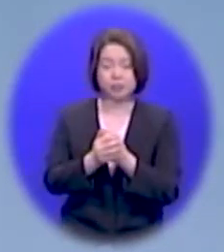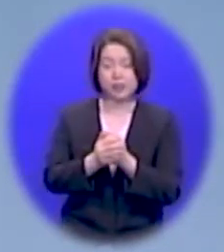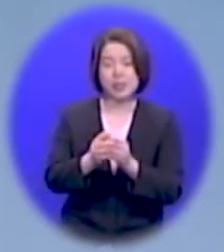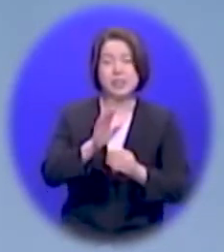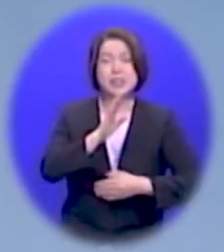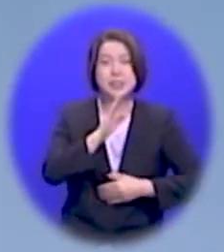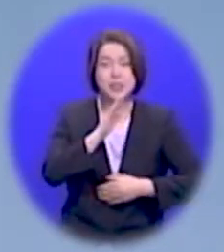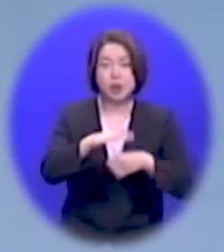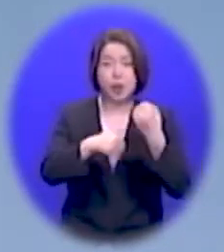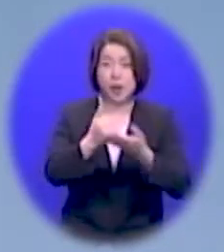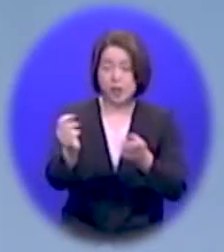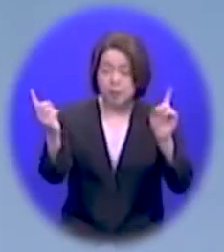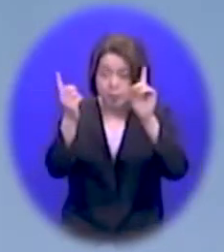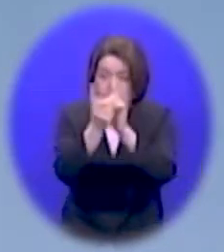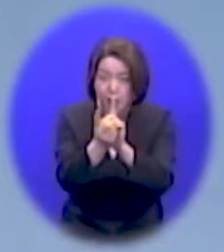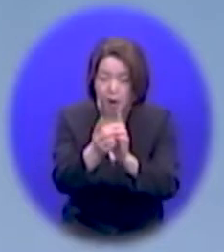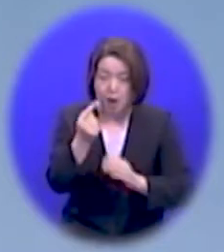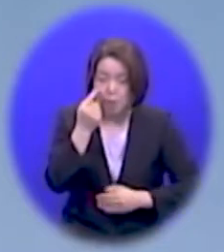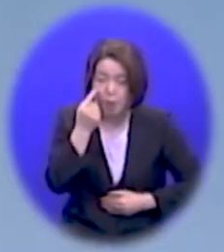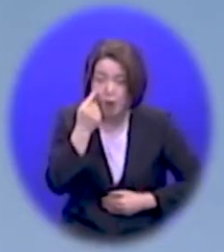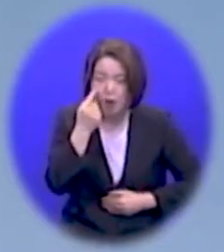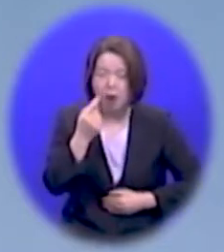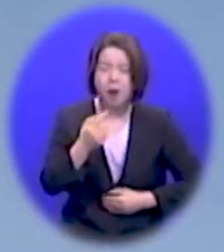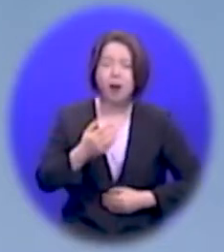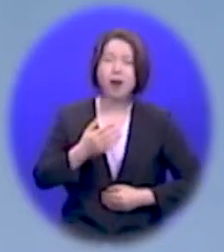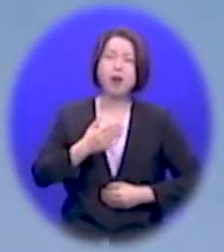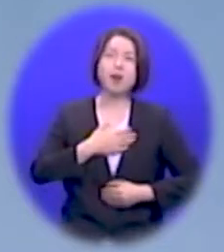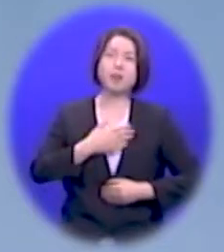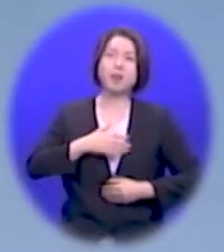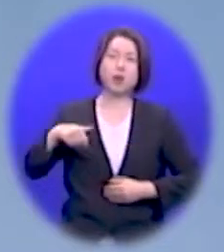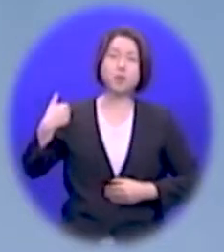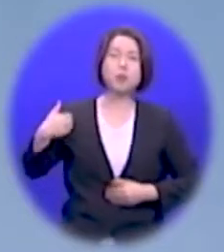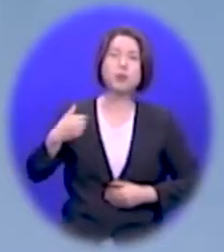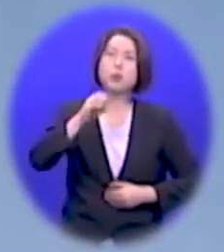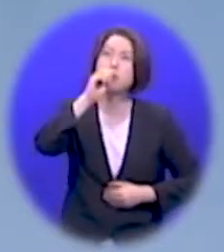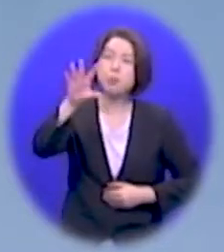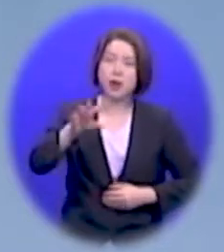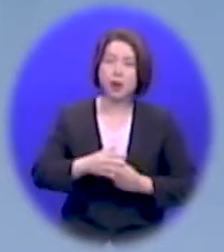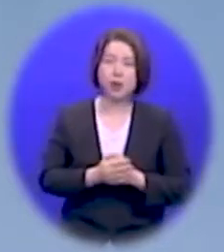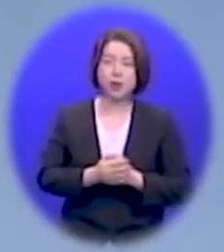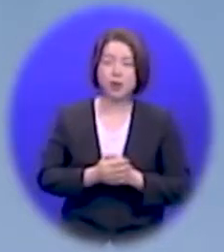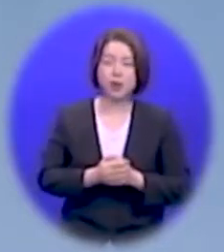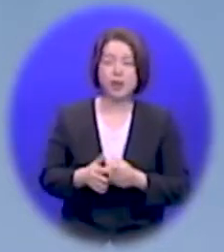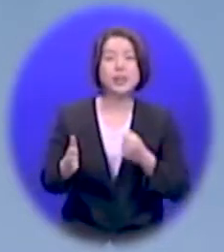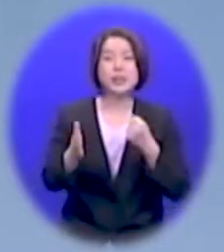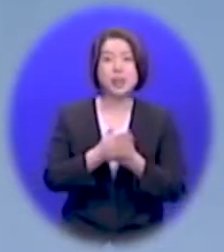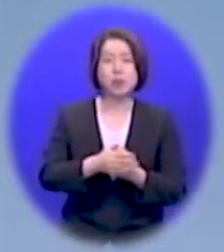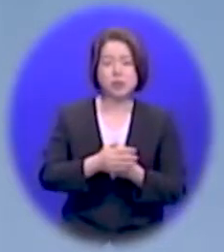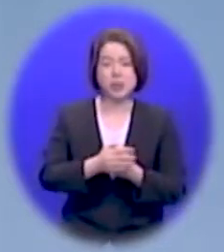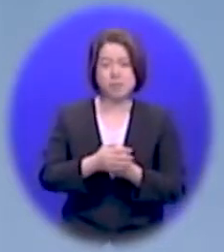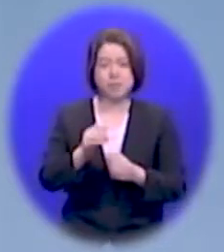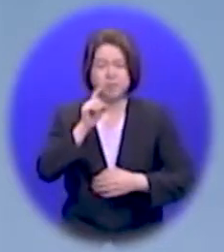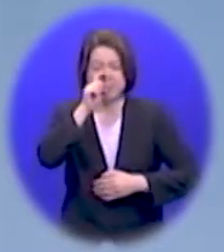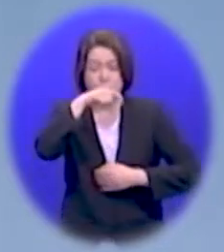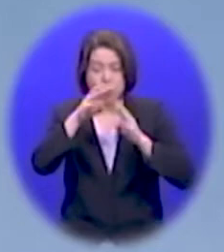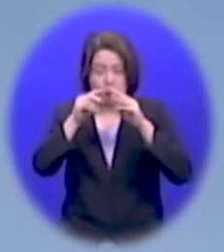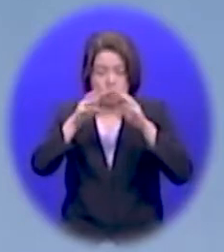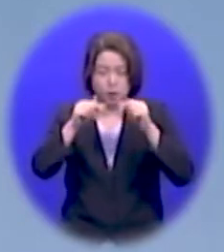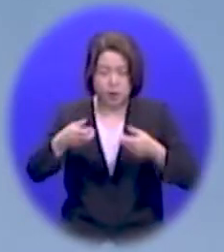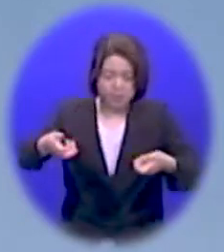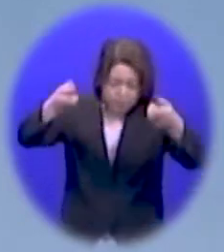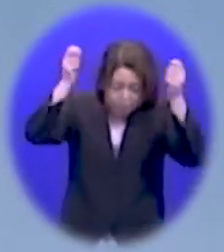내가 두고 모르고 한 이야기 구나 그래서 그만 재를 뒤집어쓰고 회개했다 는 거잖아요